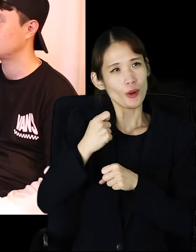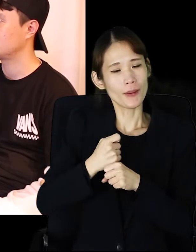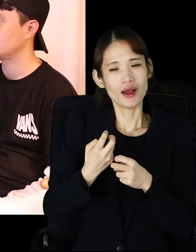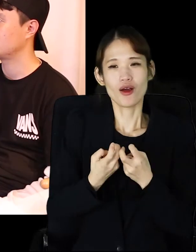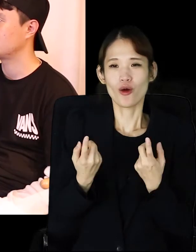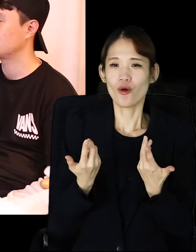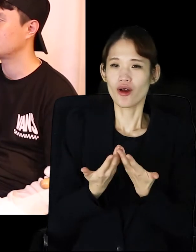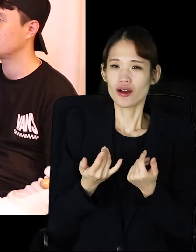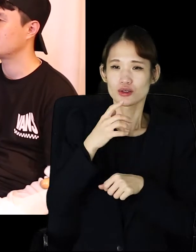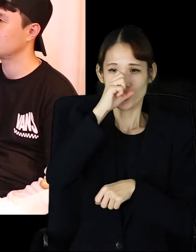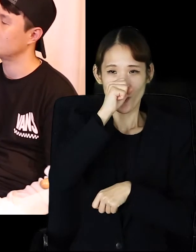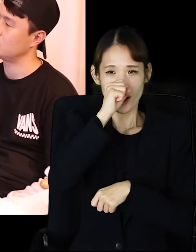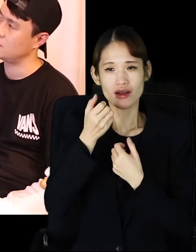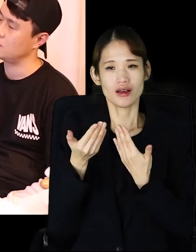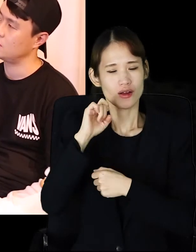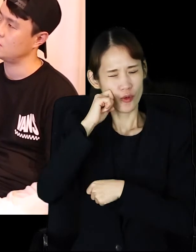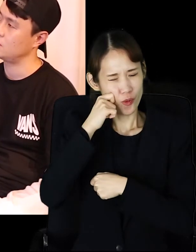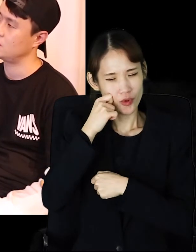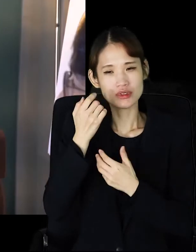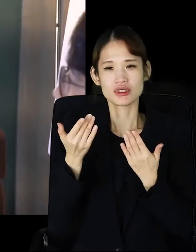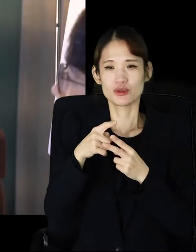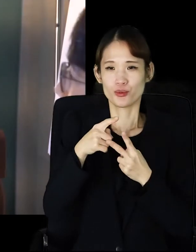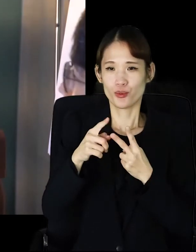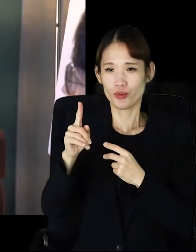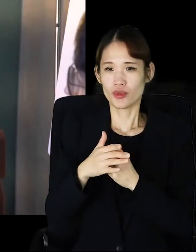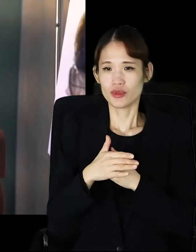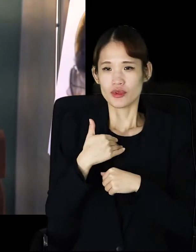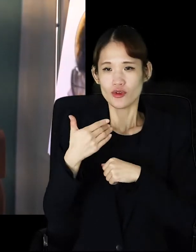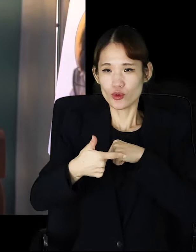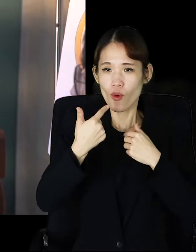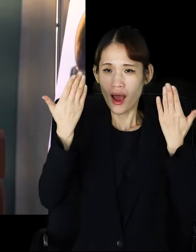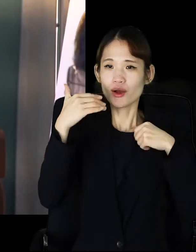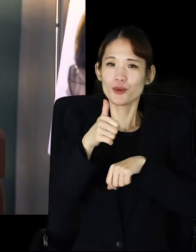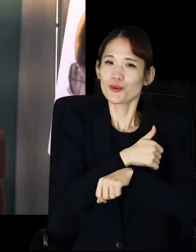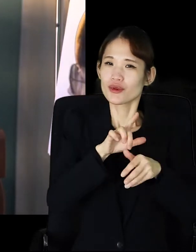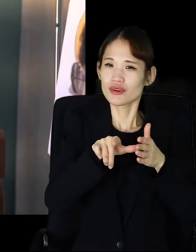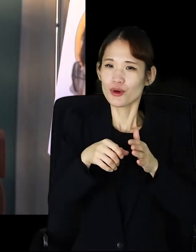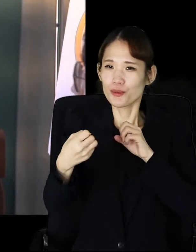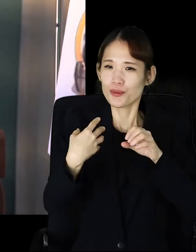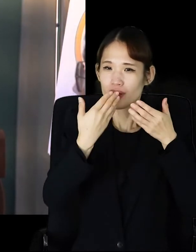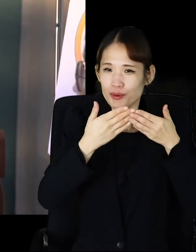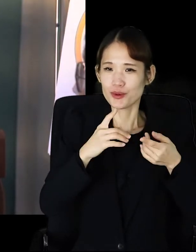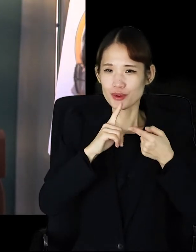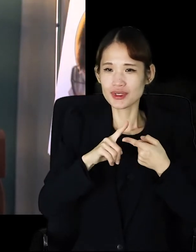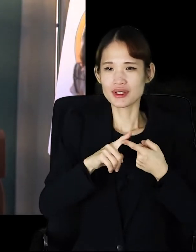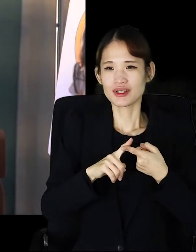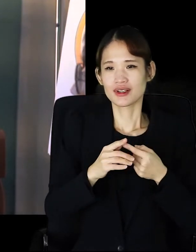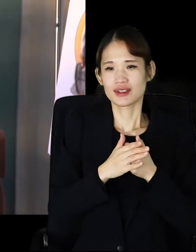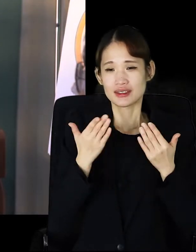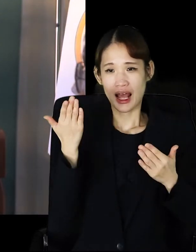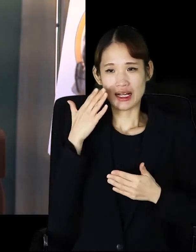것 같았는지, 좋았던 일이나 좀 어려웠던 일들이나. 저는 초등학교 때까지는 좀 말하신 대로 슈퍼